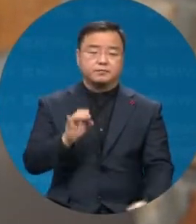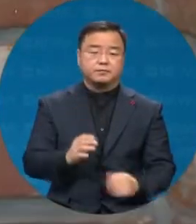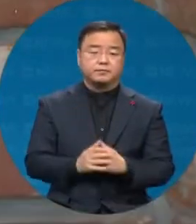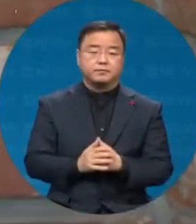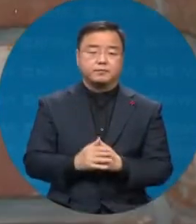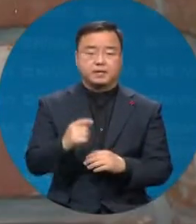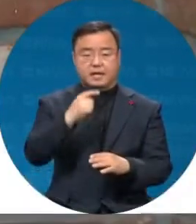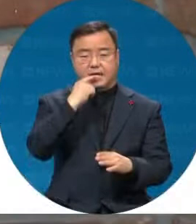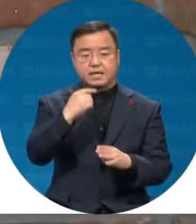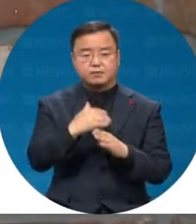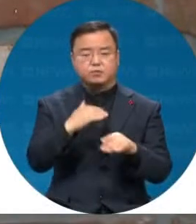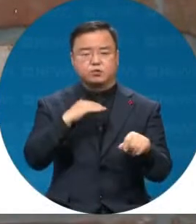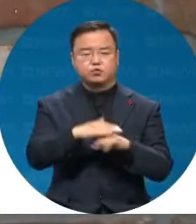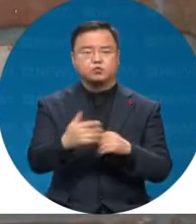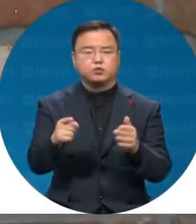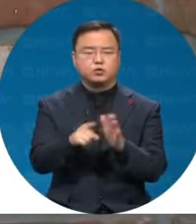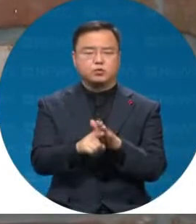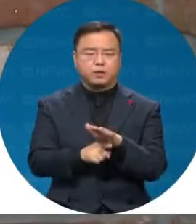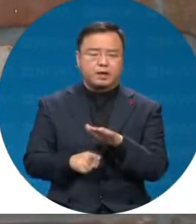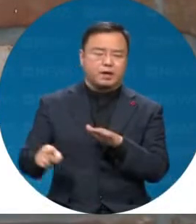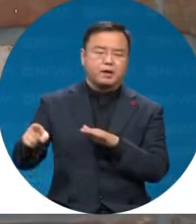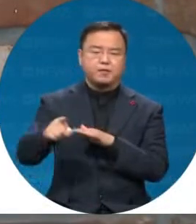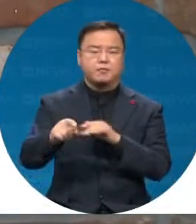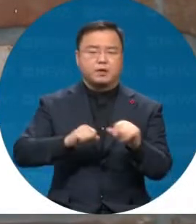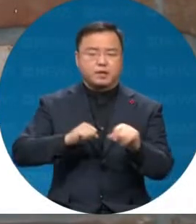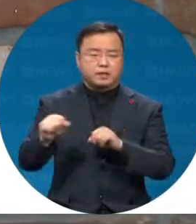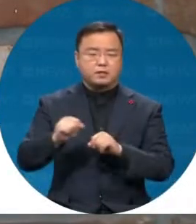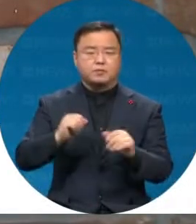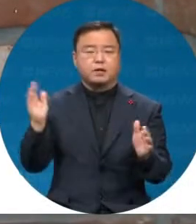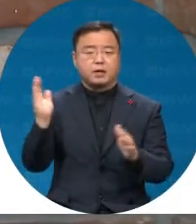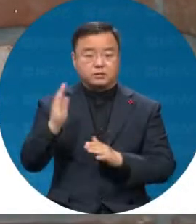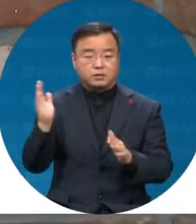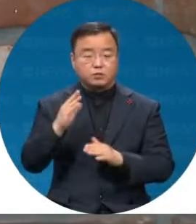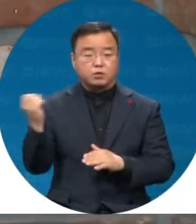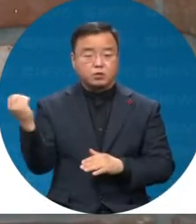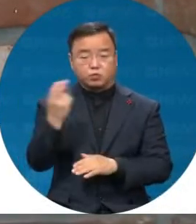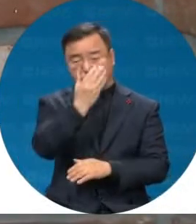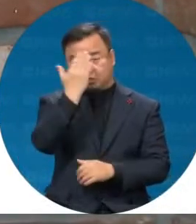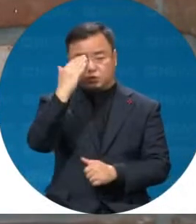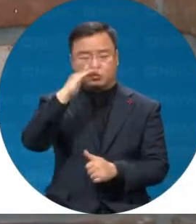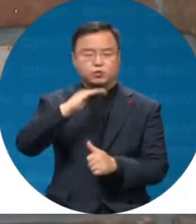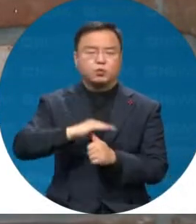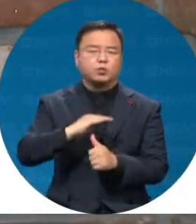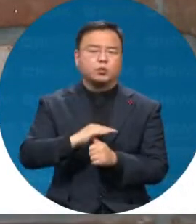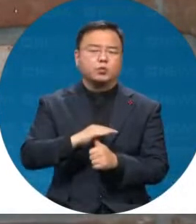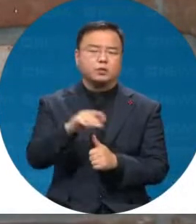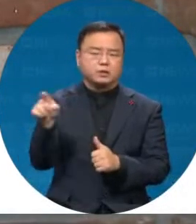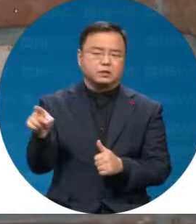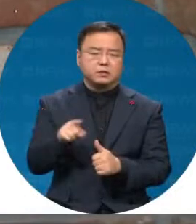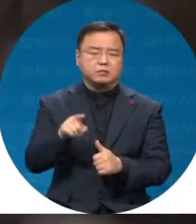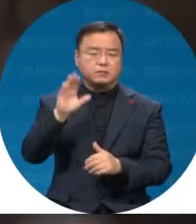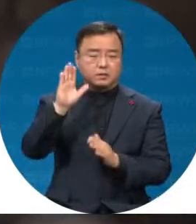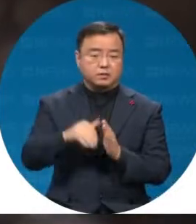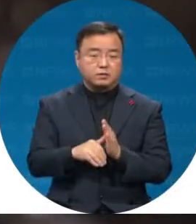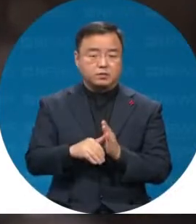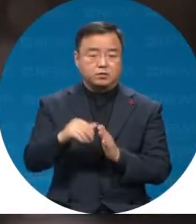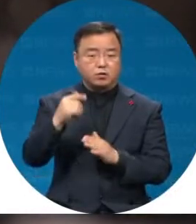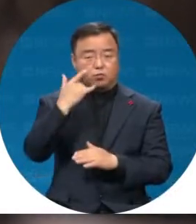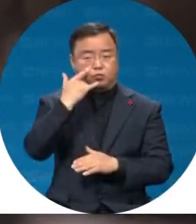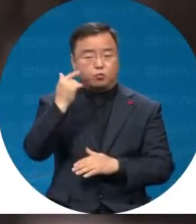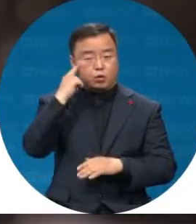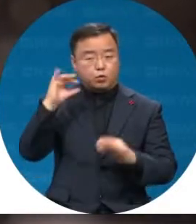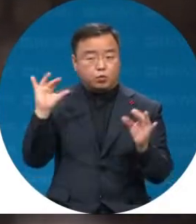몬스 이를 위해서 가장 앞서 앞장섰던 건 학생들이 고 청 3 는 들인데 그때도 과연 부모 통해서 가